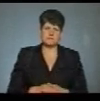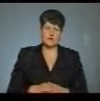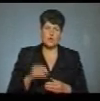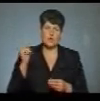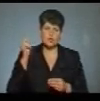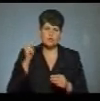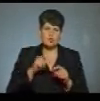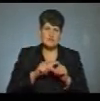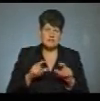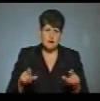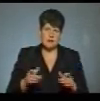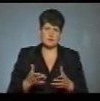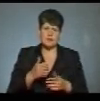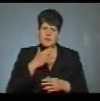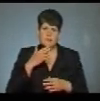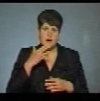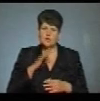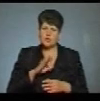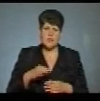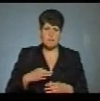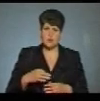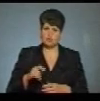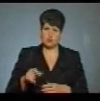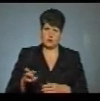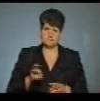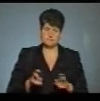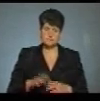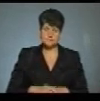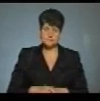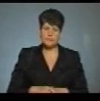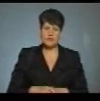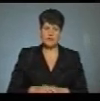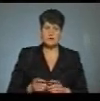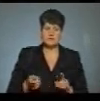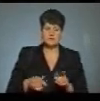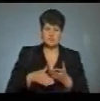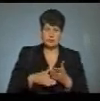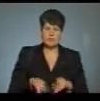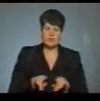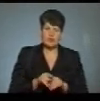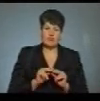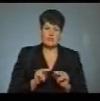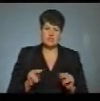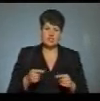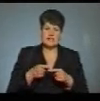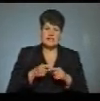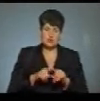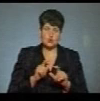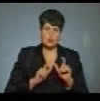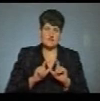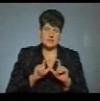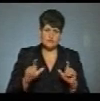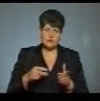учбові заклади і багато небайдужих людей. Долучилися до акції і викладачі технічного університету. Вони